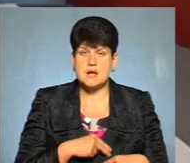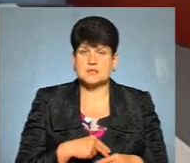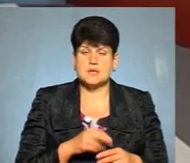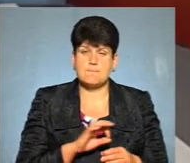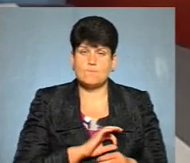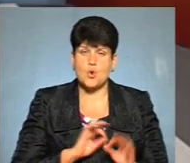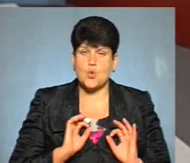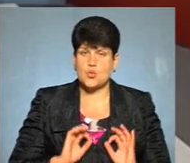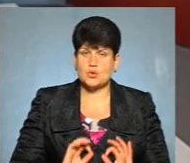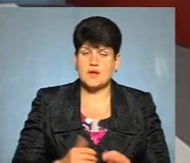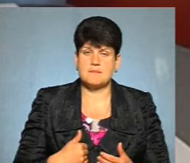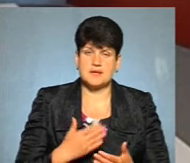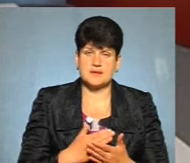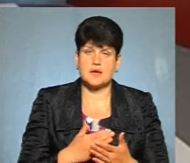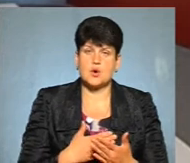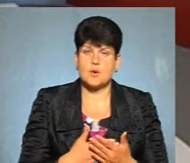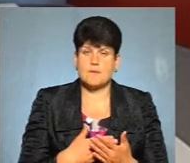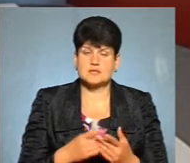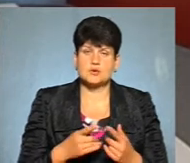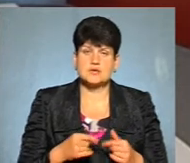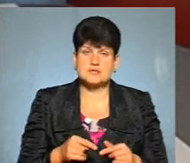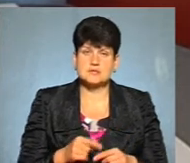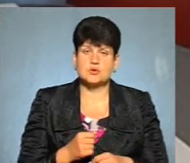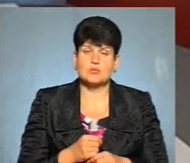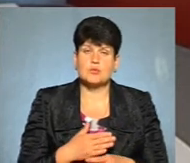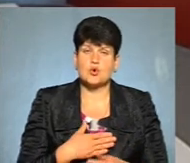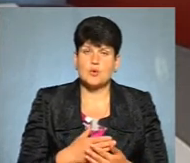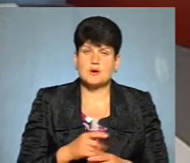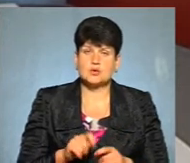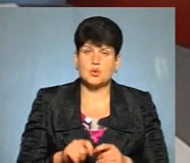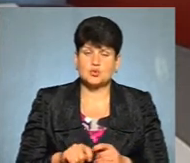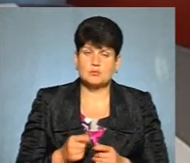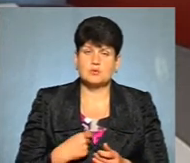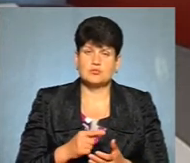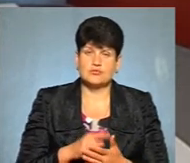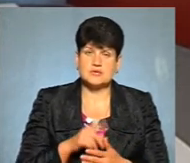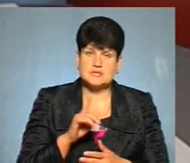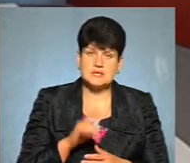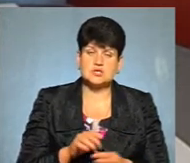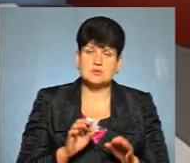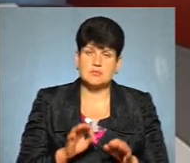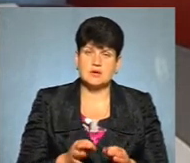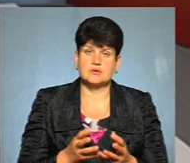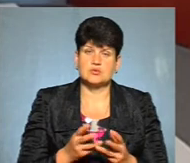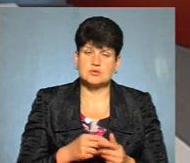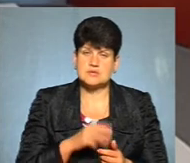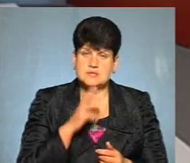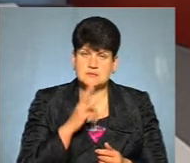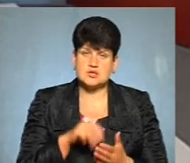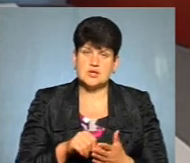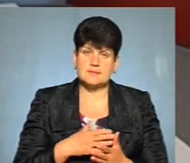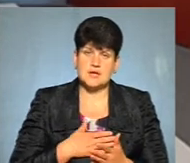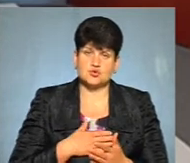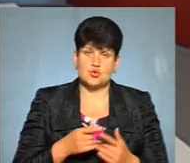ми є громадська організація і здійснюємо громадський контроль. Ми повинні знати, чи правильно нараховується заробітна плата членам нашої